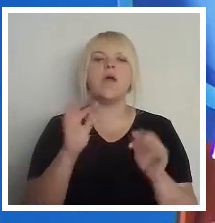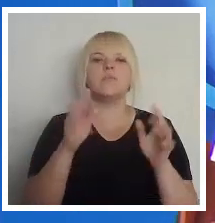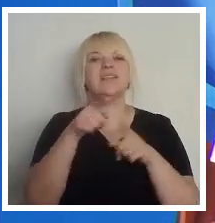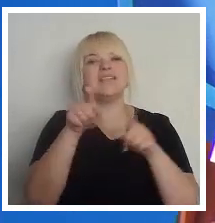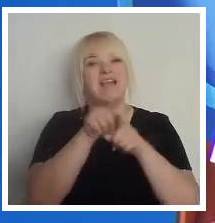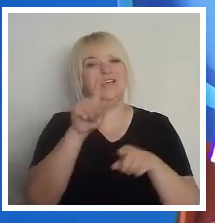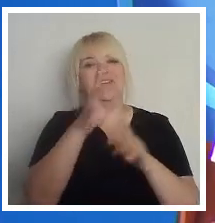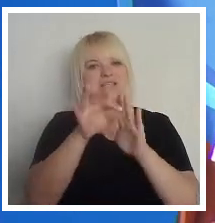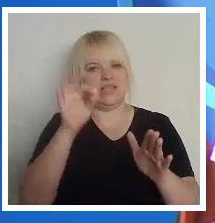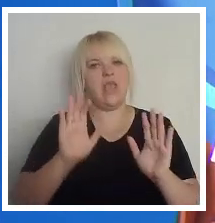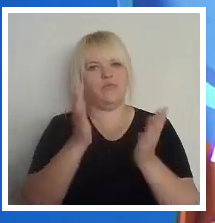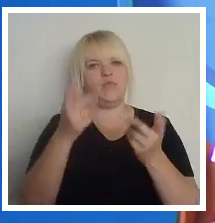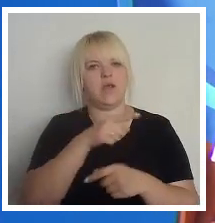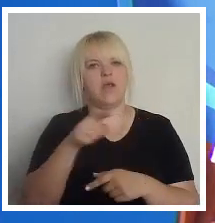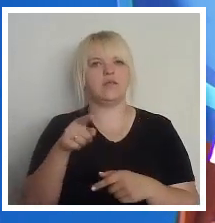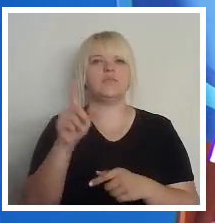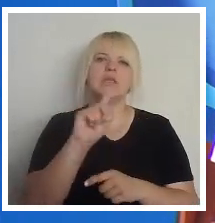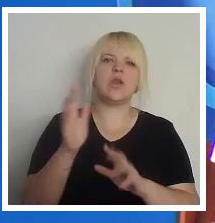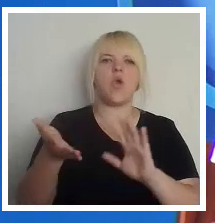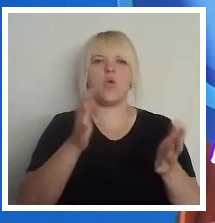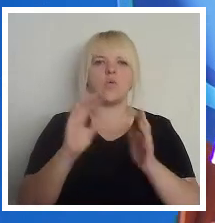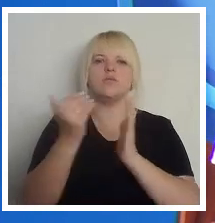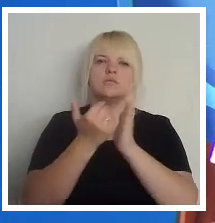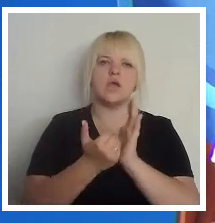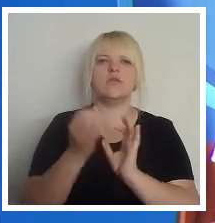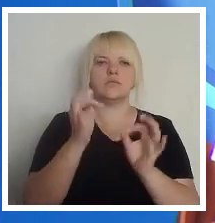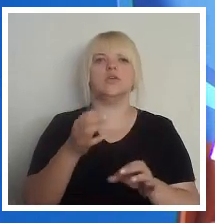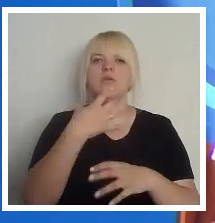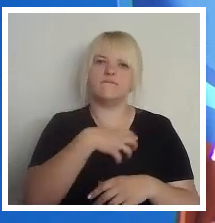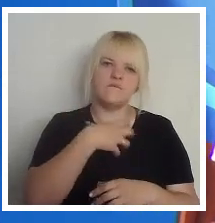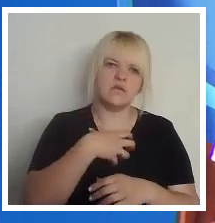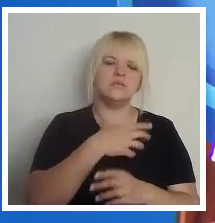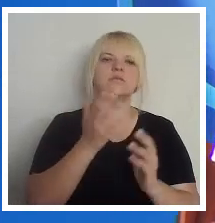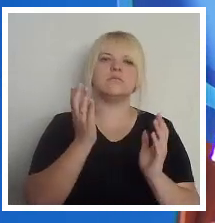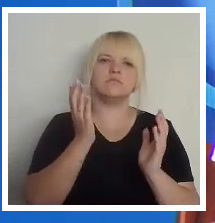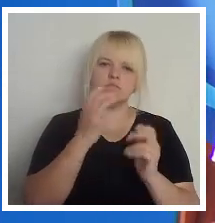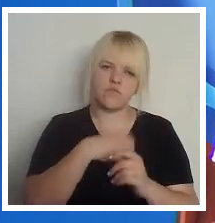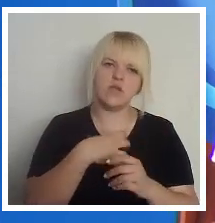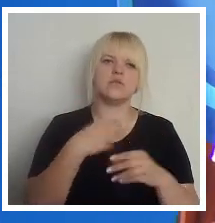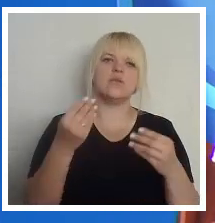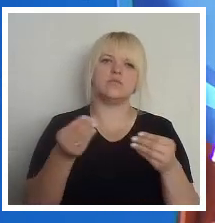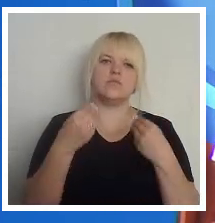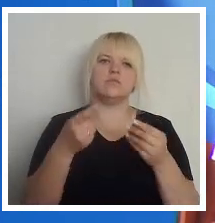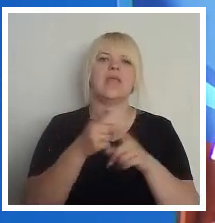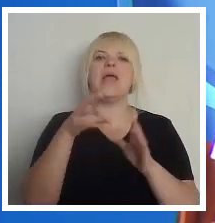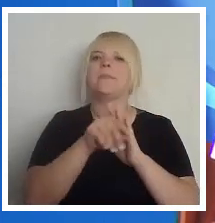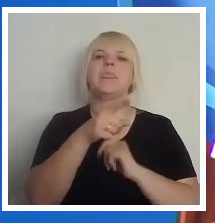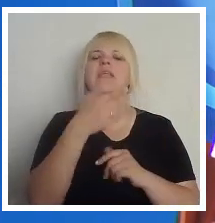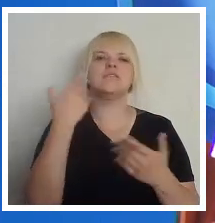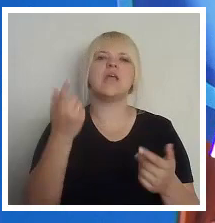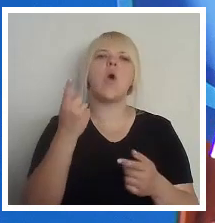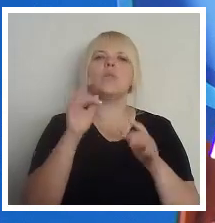tāds izņēmuma gadījums, jā, jā. Kad ir kaut kāds saturs, ko jūs uzskatat, kam jāpiekļauj, jāiekļauj? Nē, nu tas nav